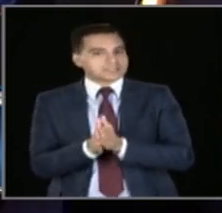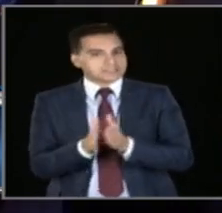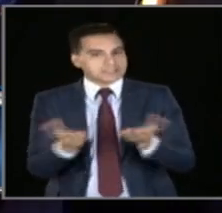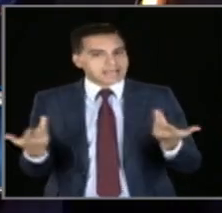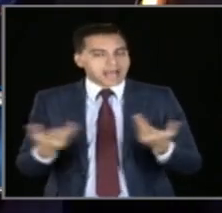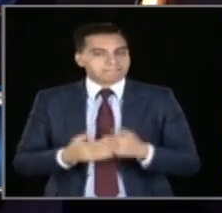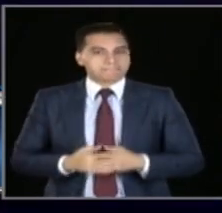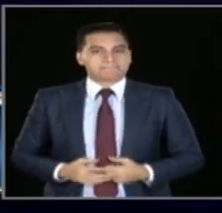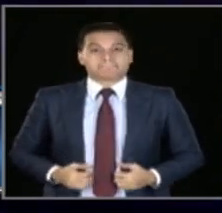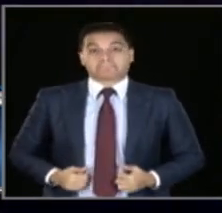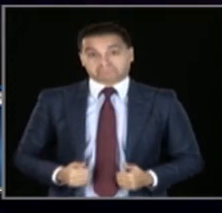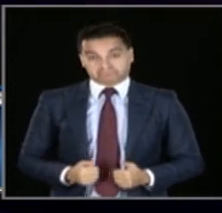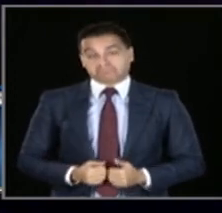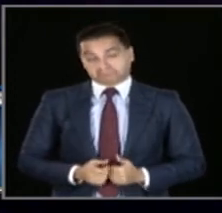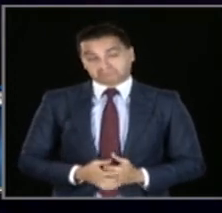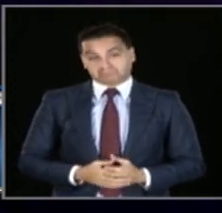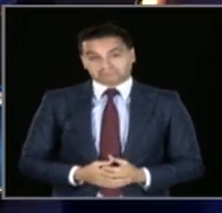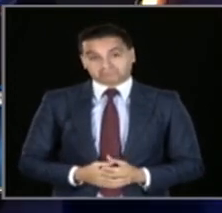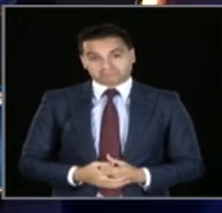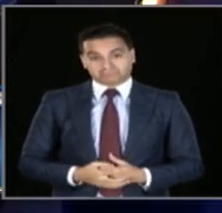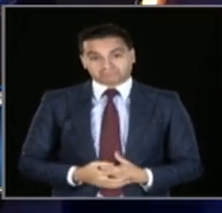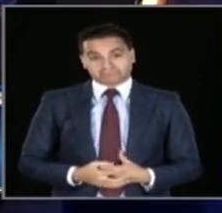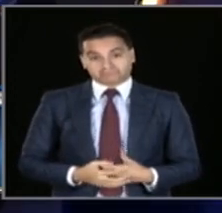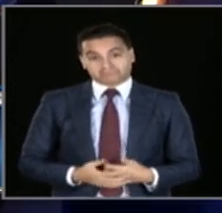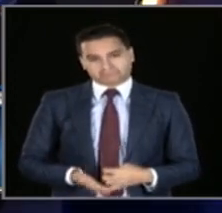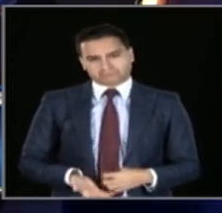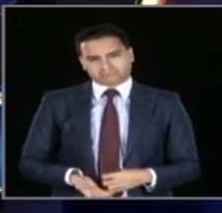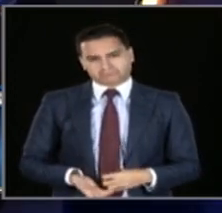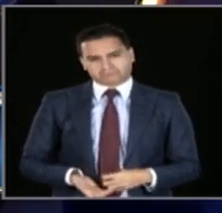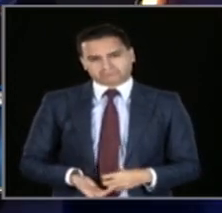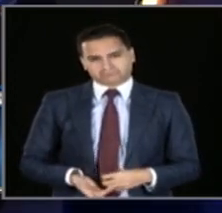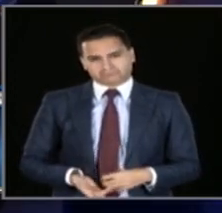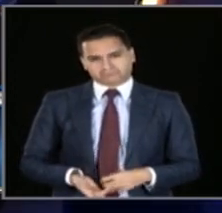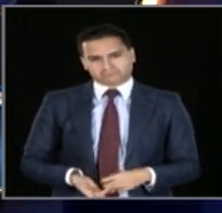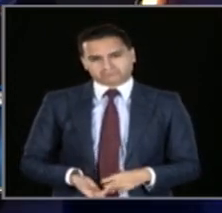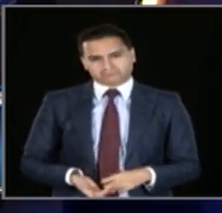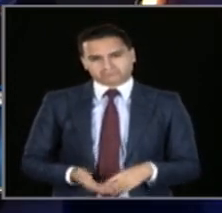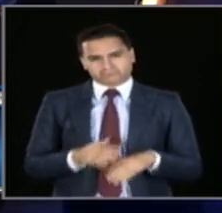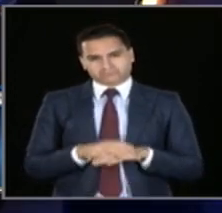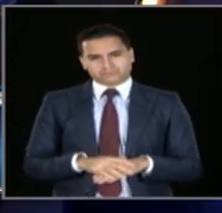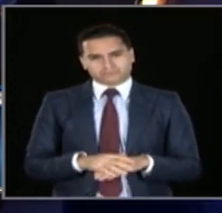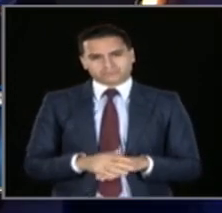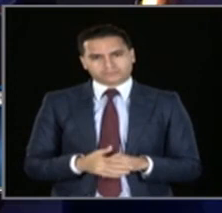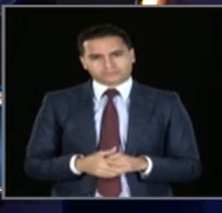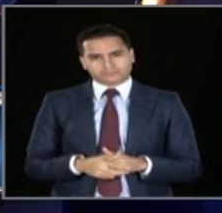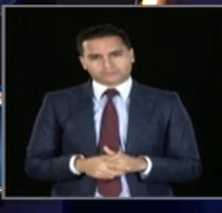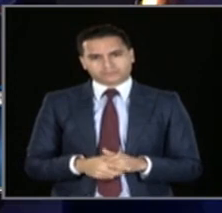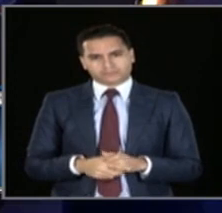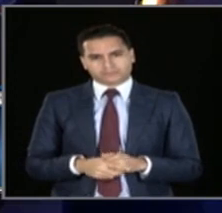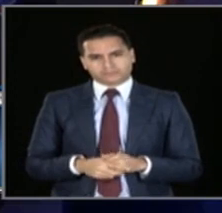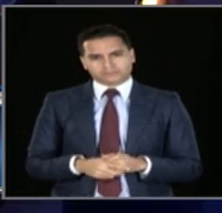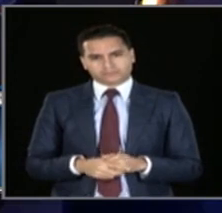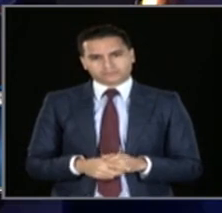في عشرين يساوي كم دست على الباص ليه عندك عشر ثواني